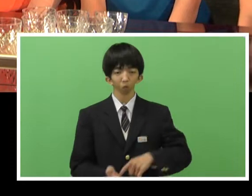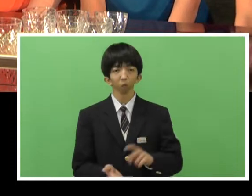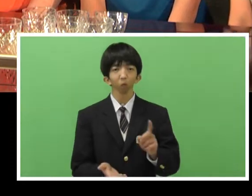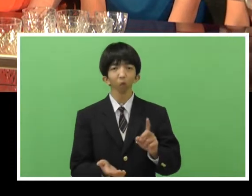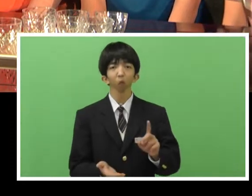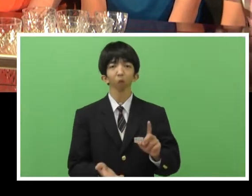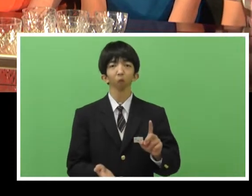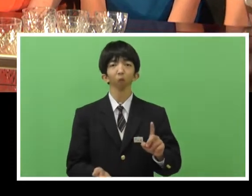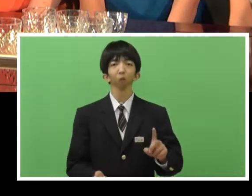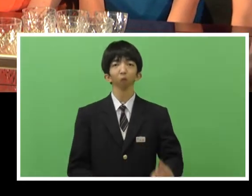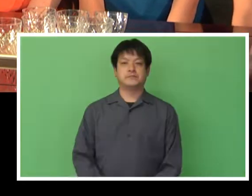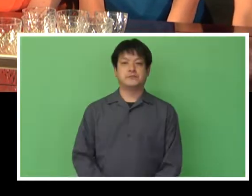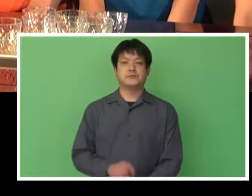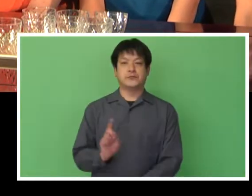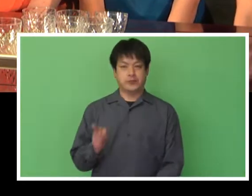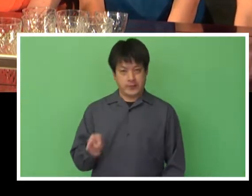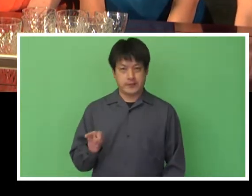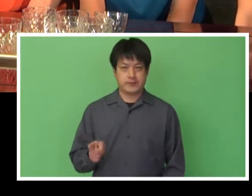何？